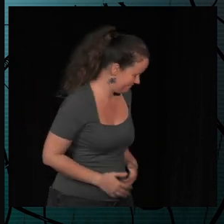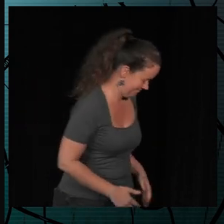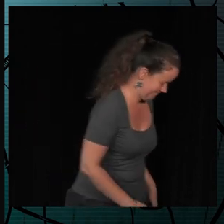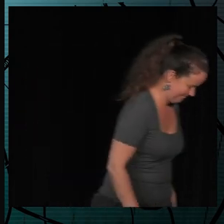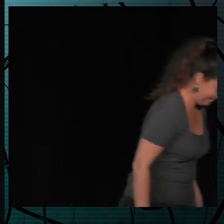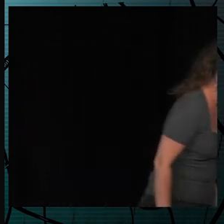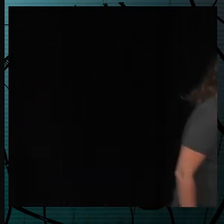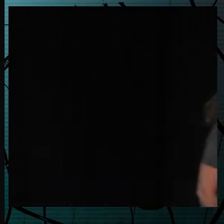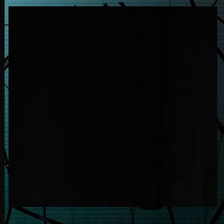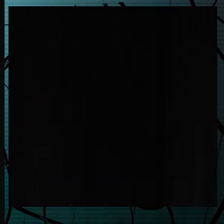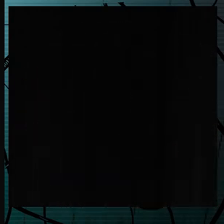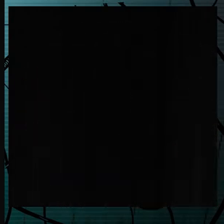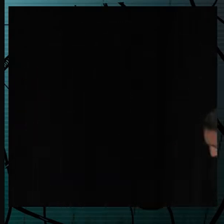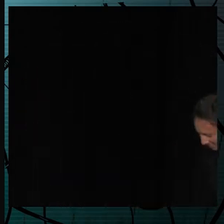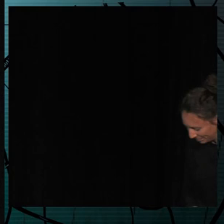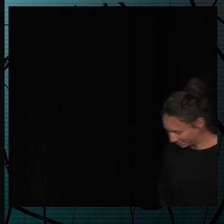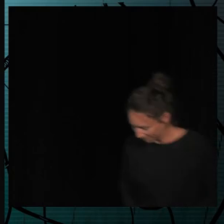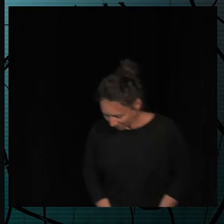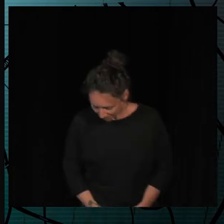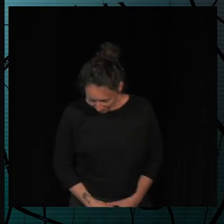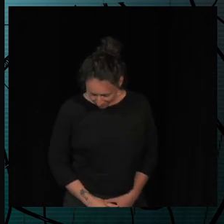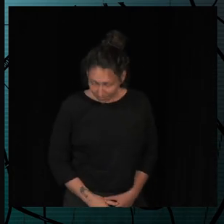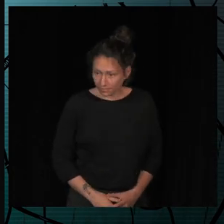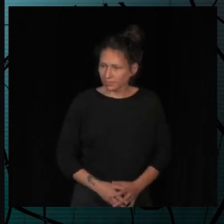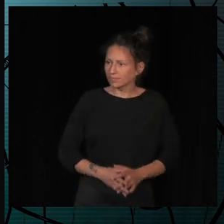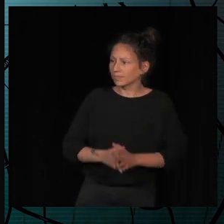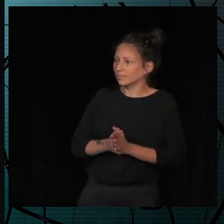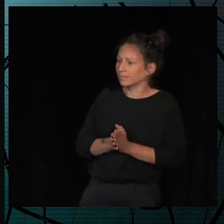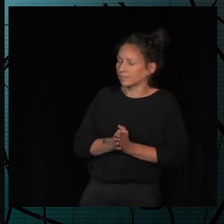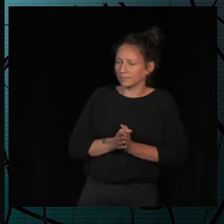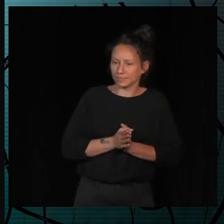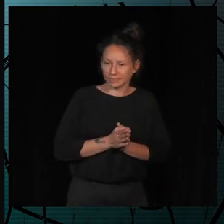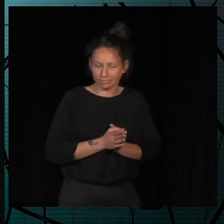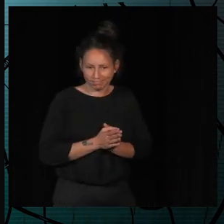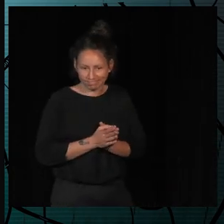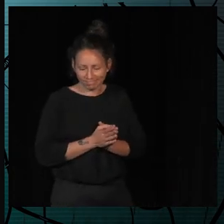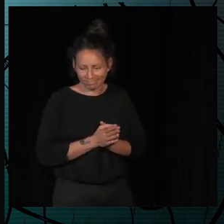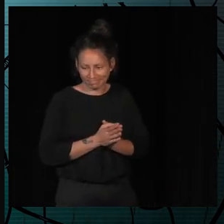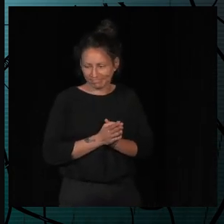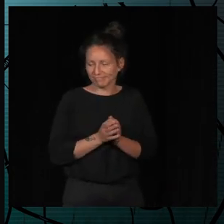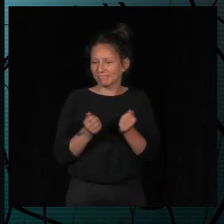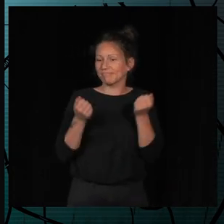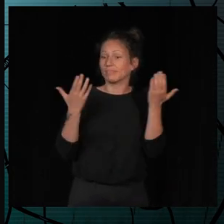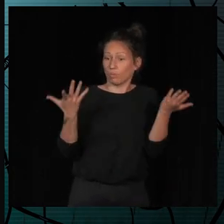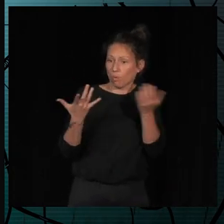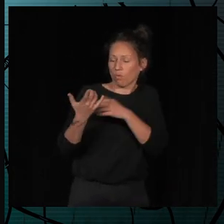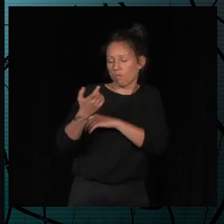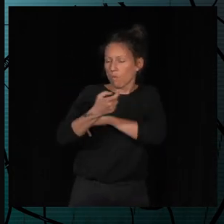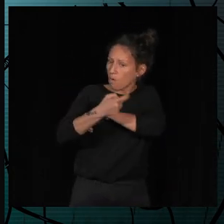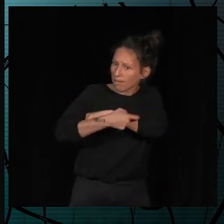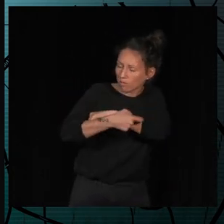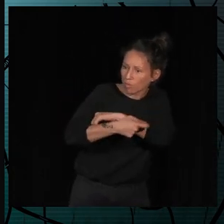addiction penser à cause origine et puis à toutes les problématiques qui peuvent interférer avec la capacité